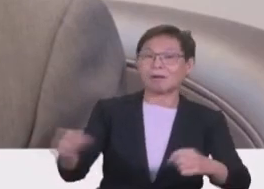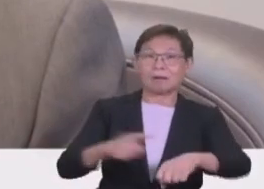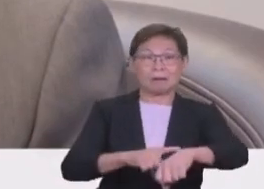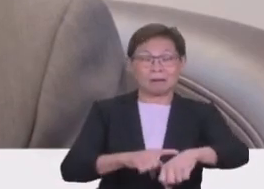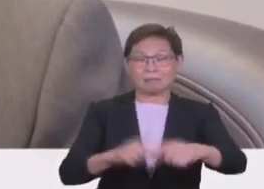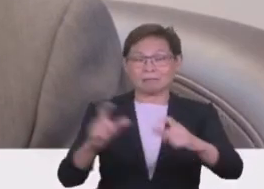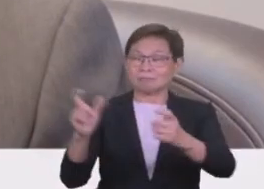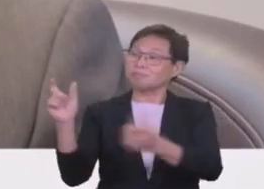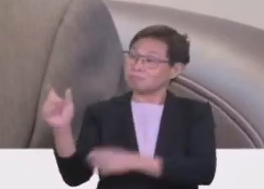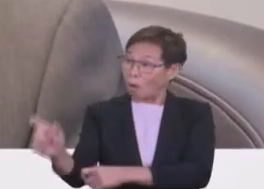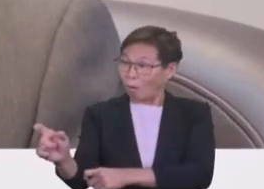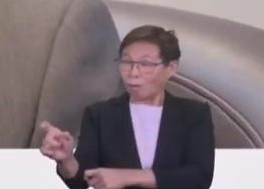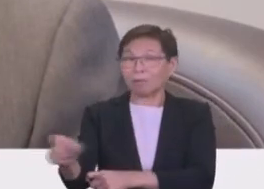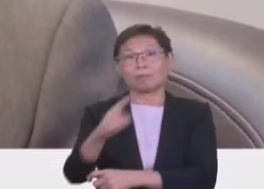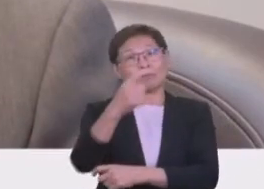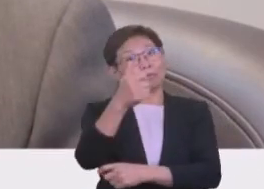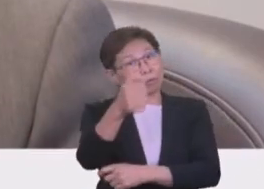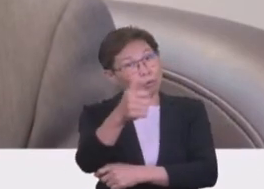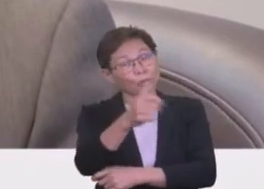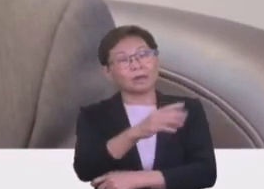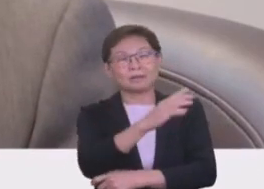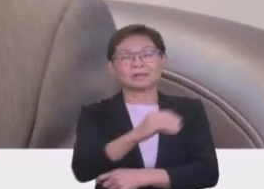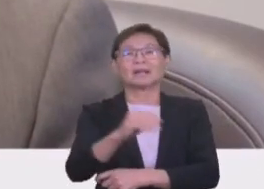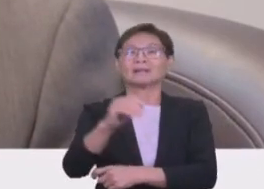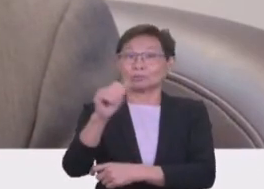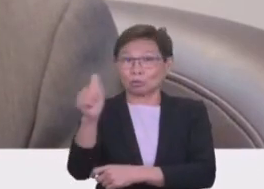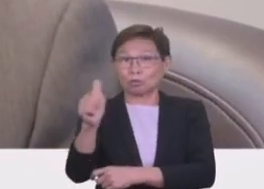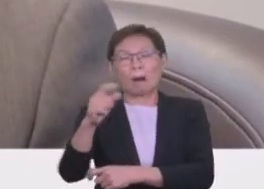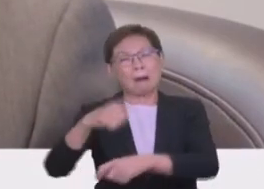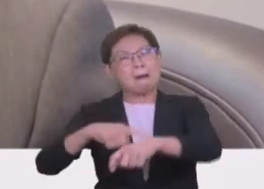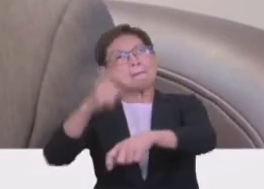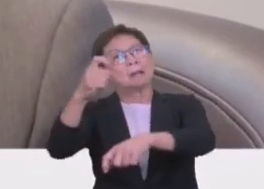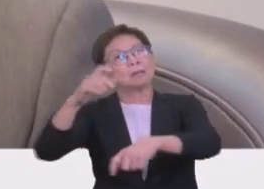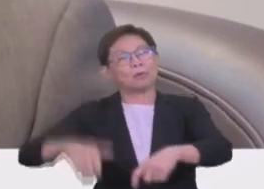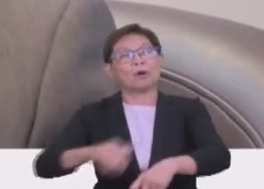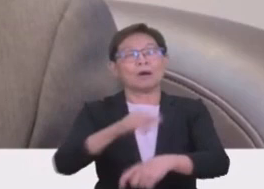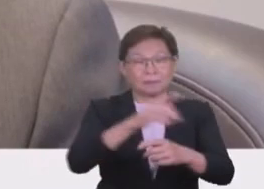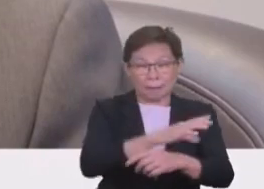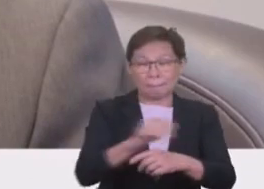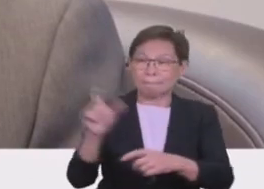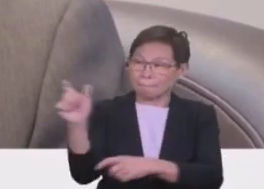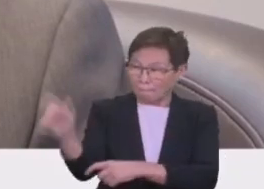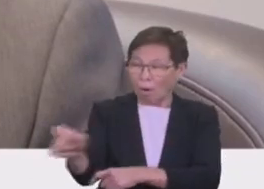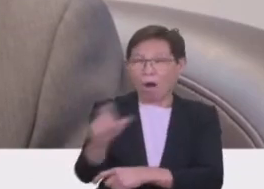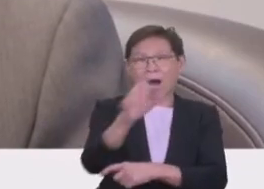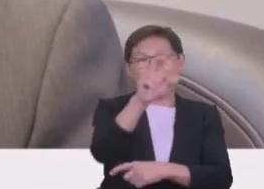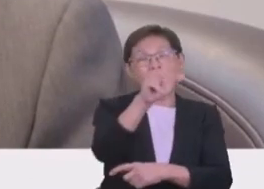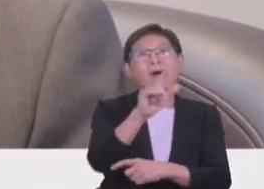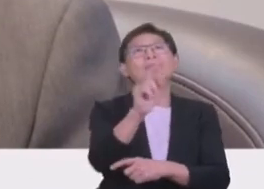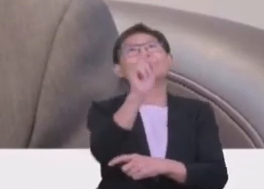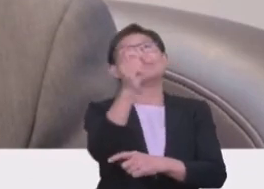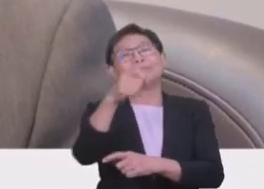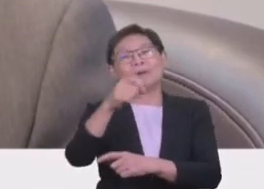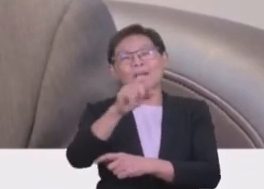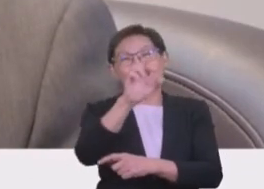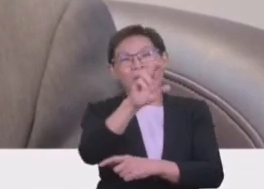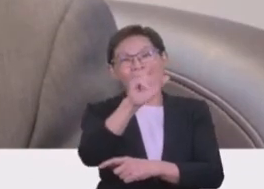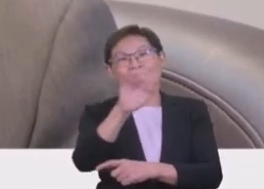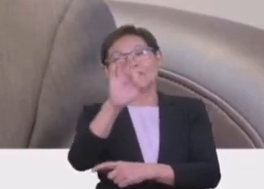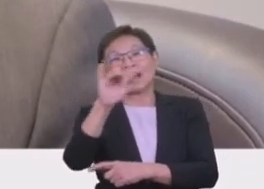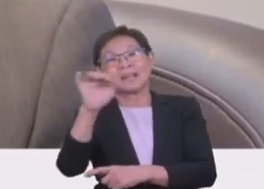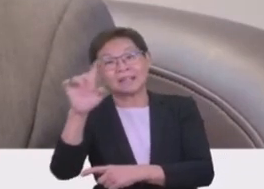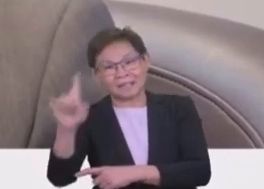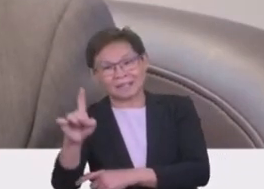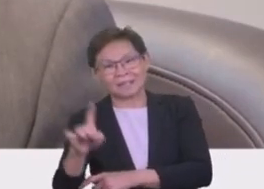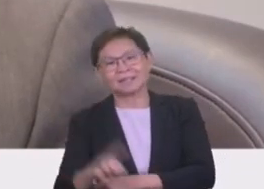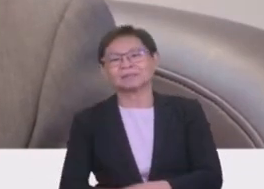juga RFID mereka. Walaupun tol tersebut percuma, tetapi transaksi mesti dilakukan